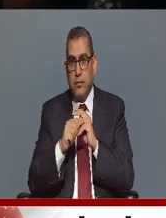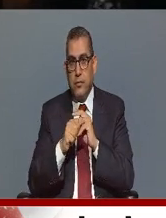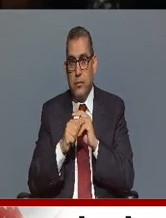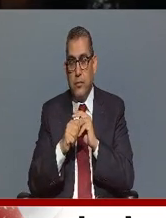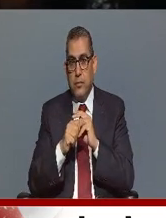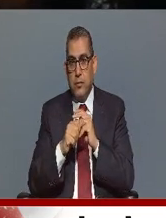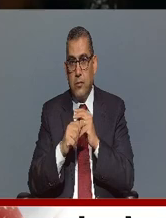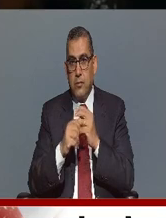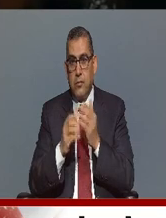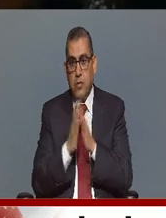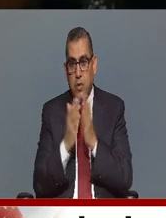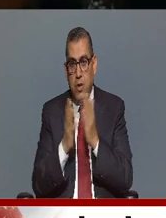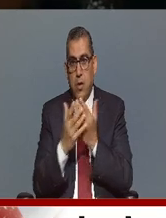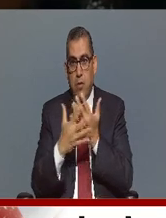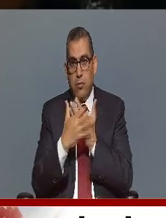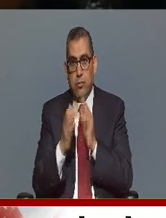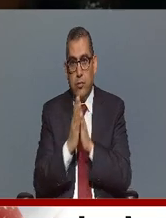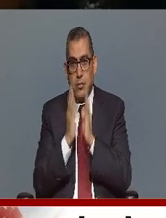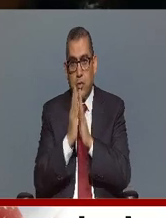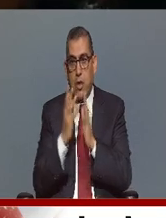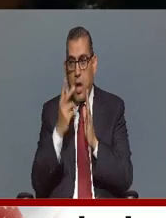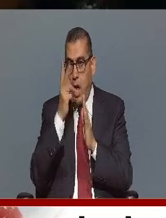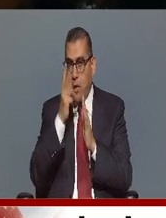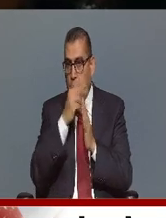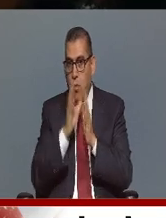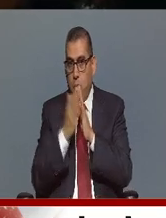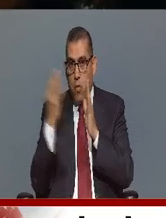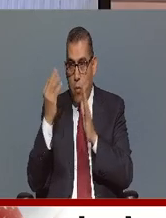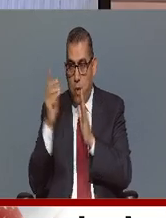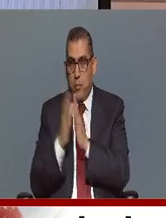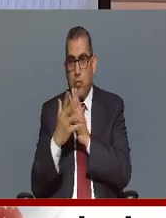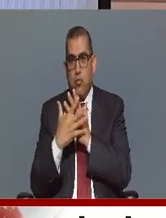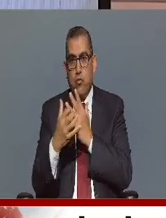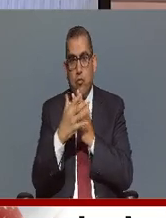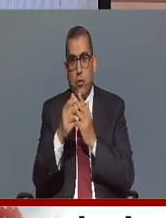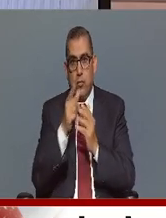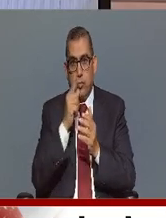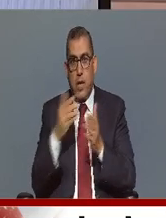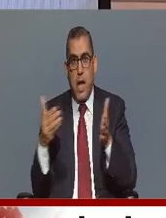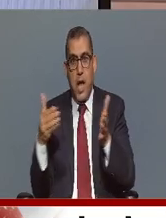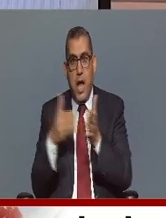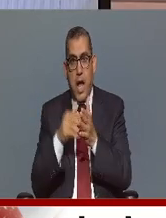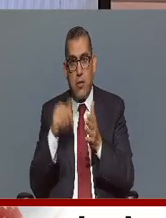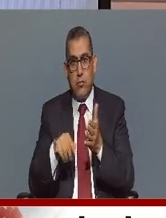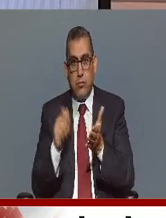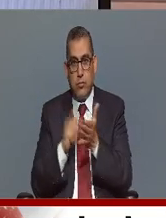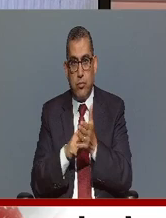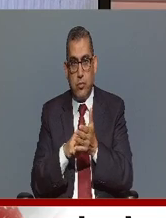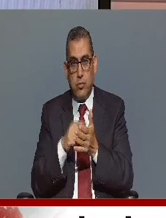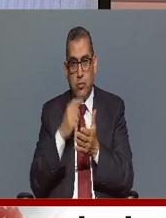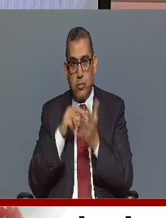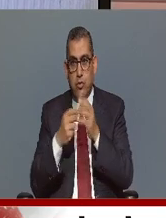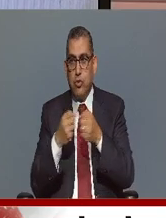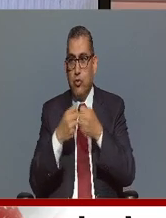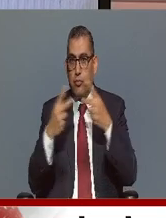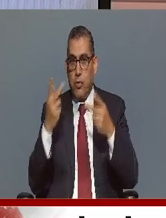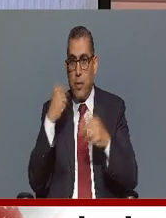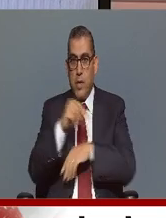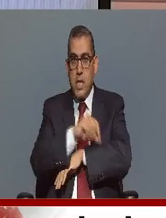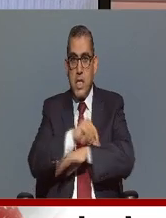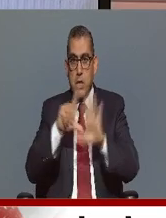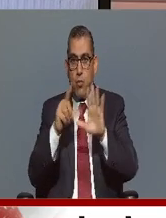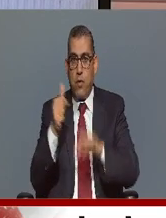والنسخ المحفوظة من الوثائق التاريخية المهمة. آخر حاجة تم الانتهاء منها الأسبوع